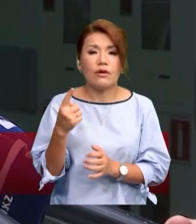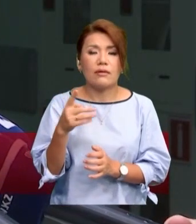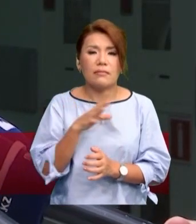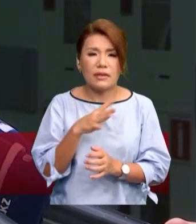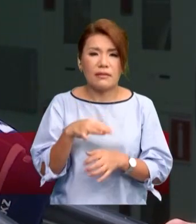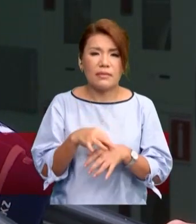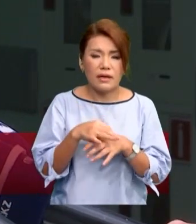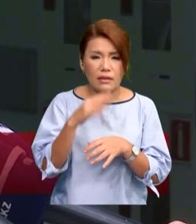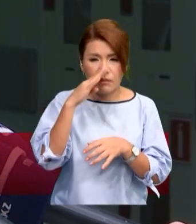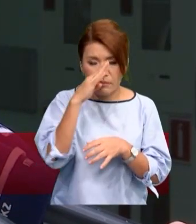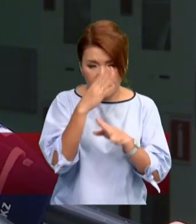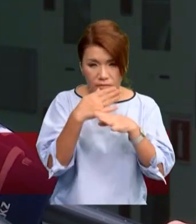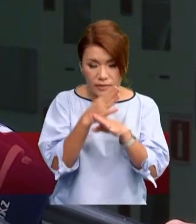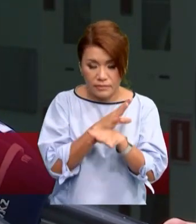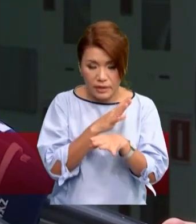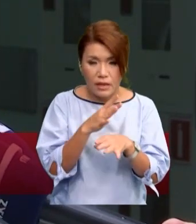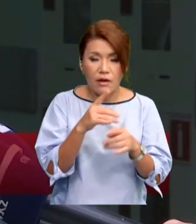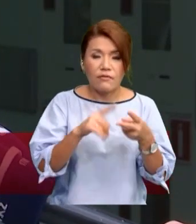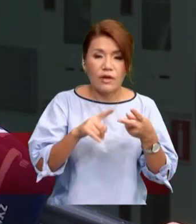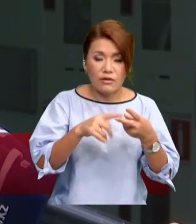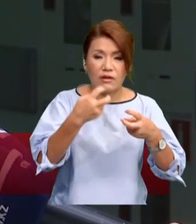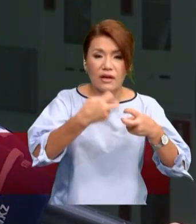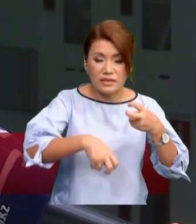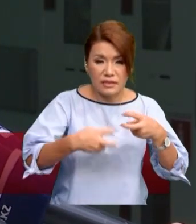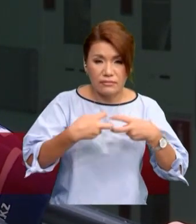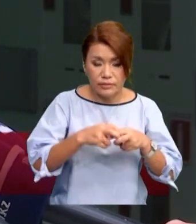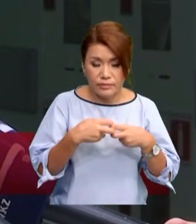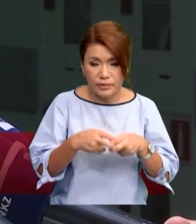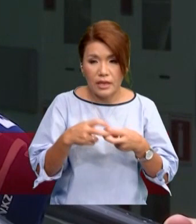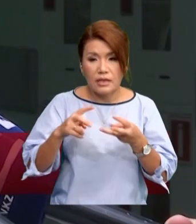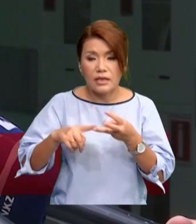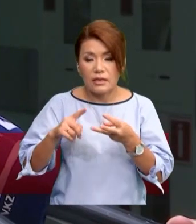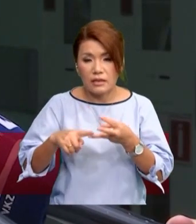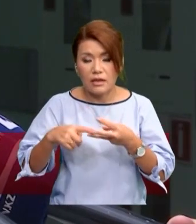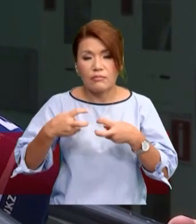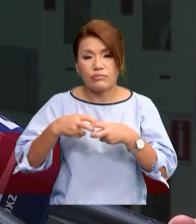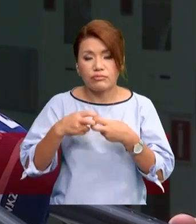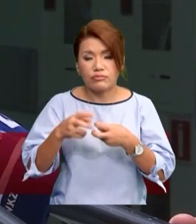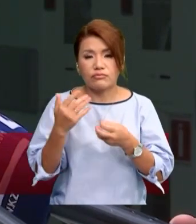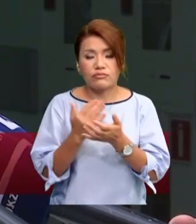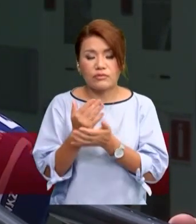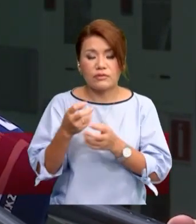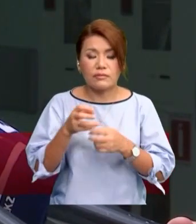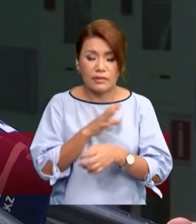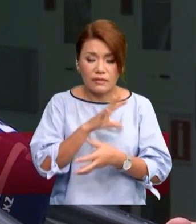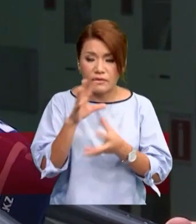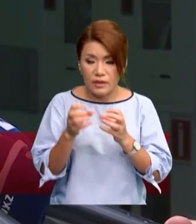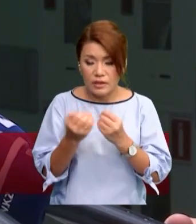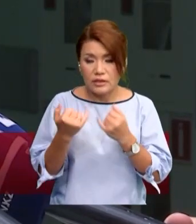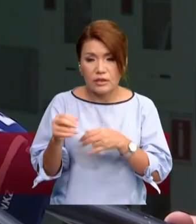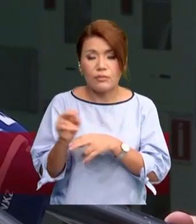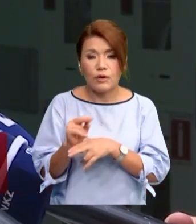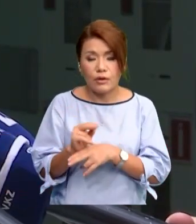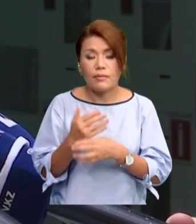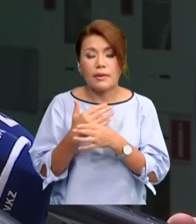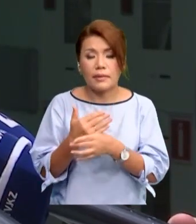мягких тканей носа, у второго там перелом костей, у третьего там перелом большеберцовых костей. Все сейчас проходят необходимую